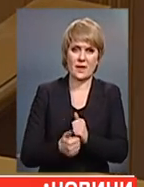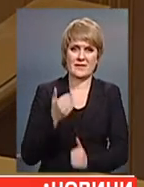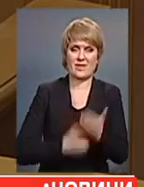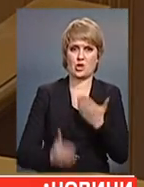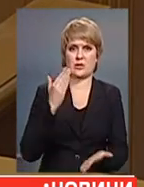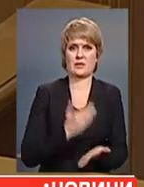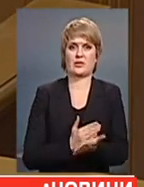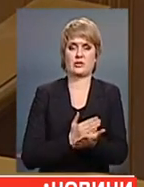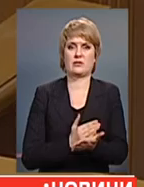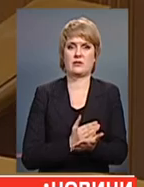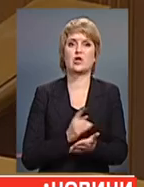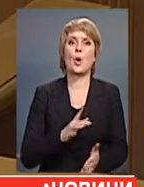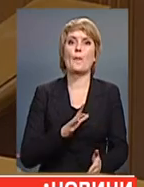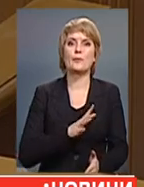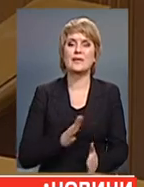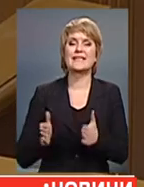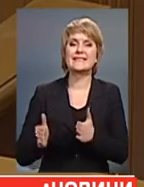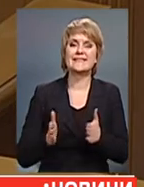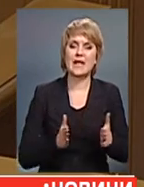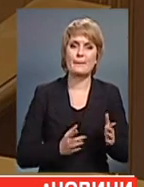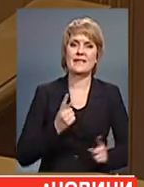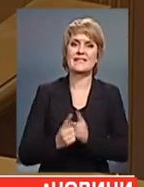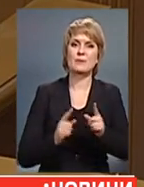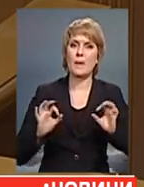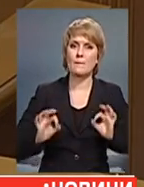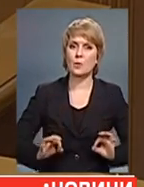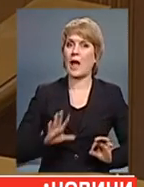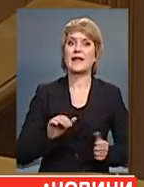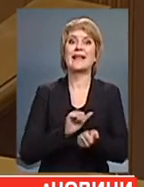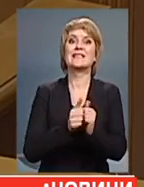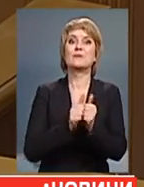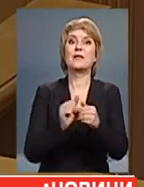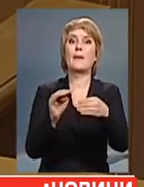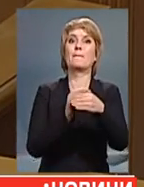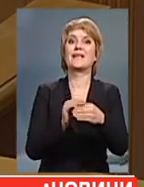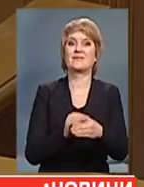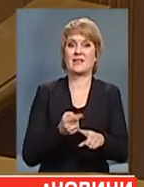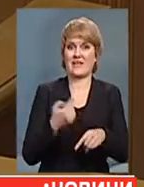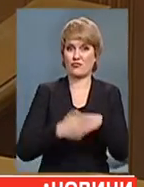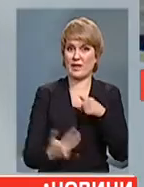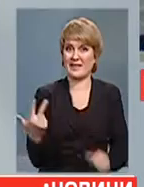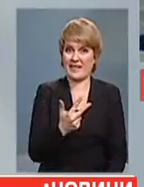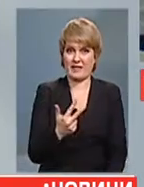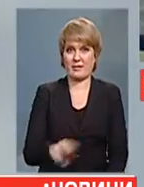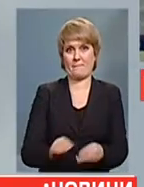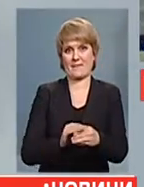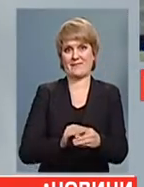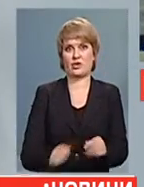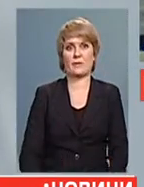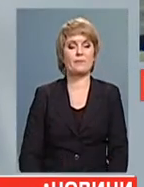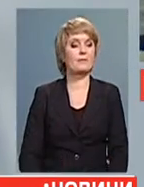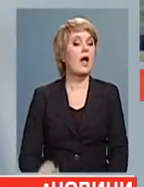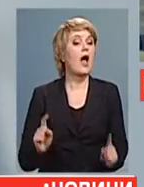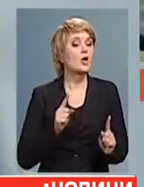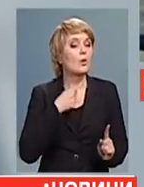врешті-решт. Щоб були системні зміни в прокуратурі, а не зміни прізвищ. На жаль, вже це третє прізвище. Марино,